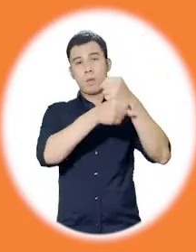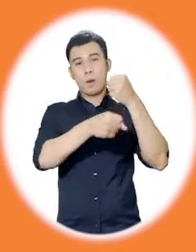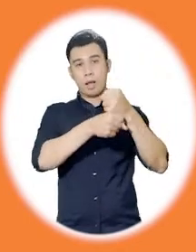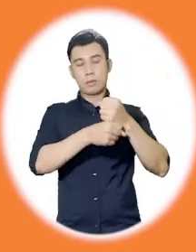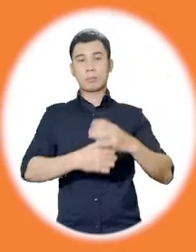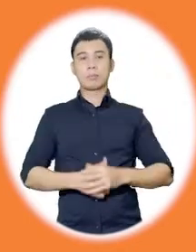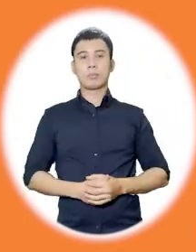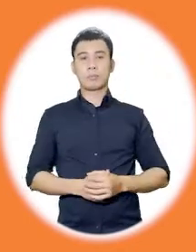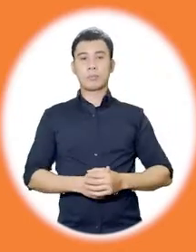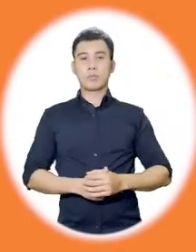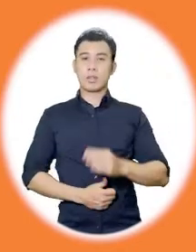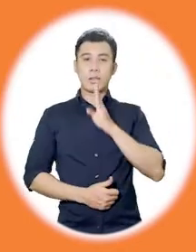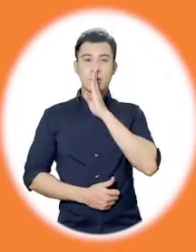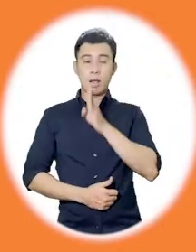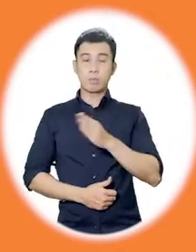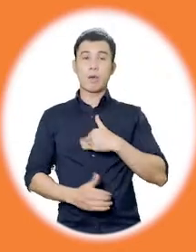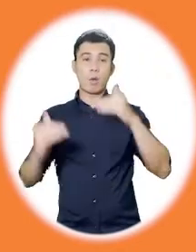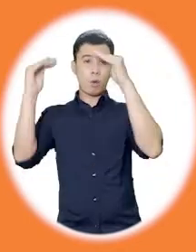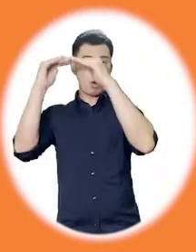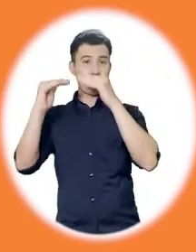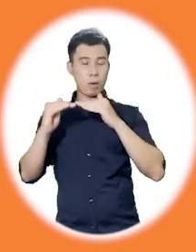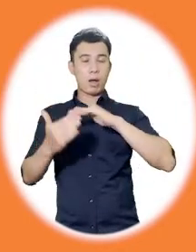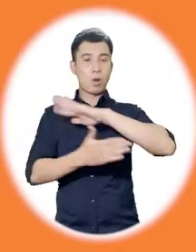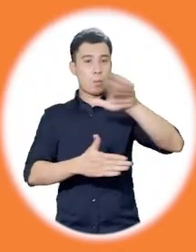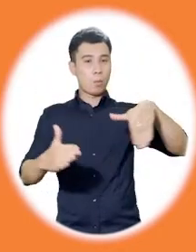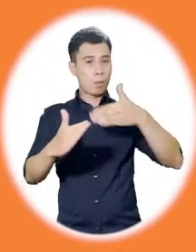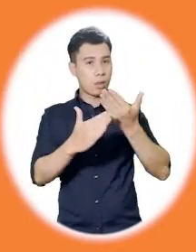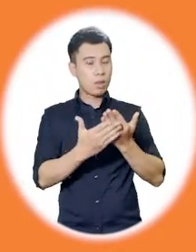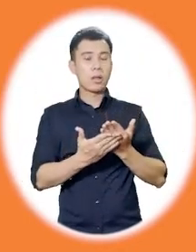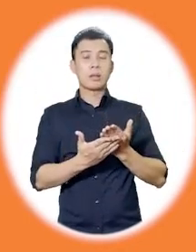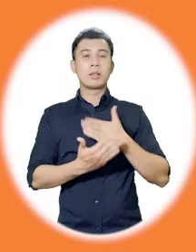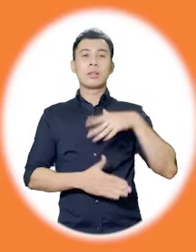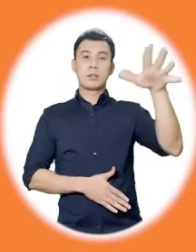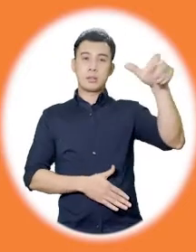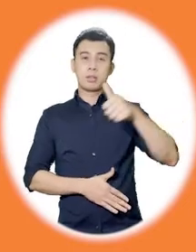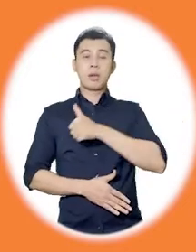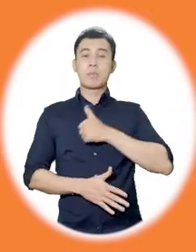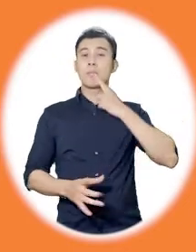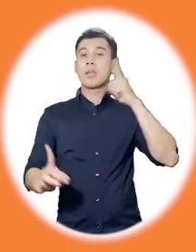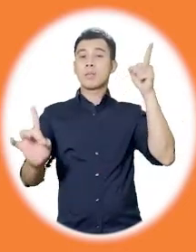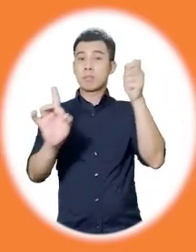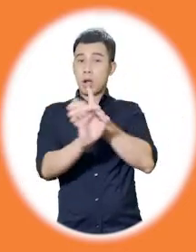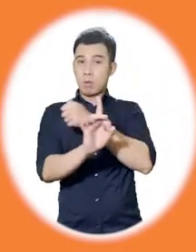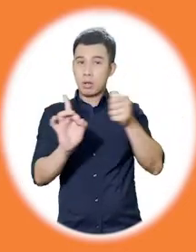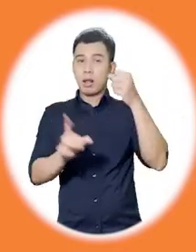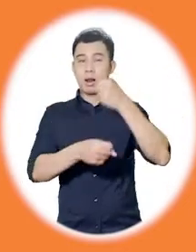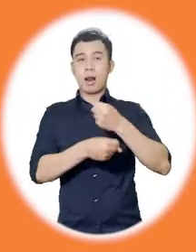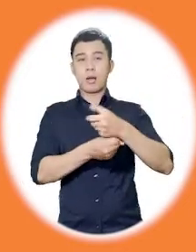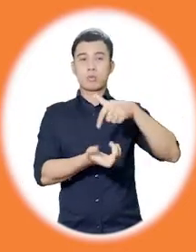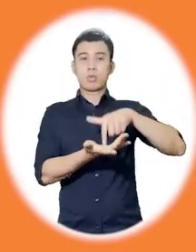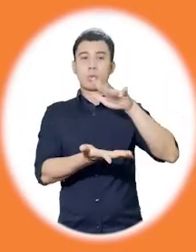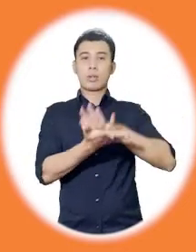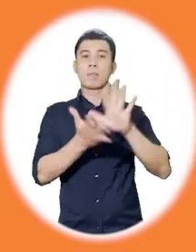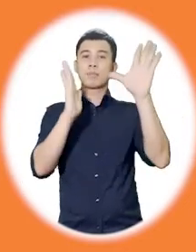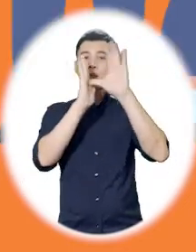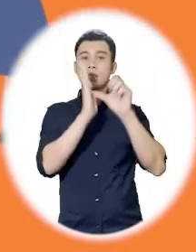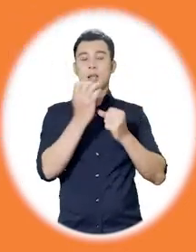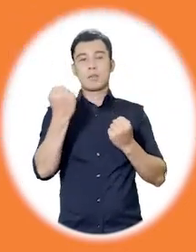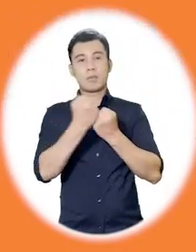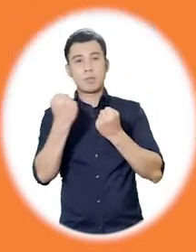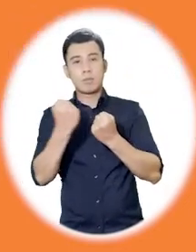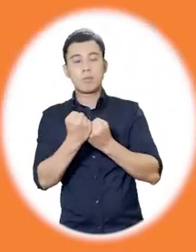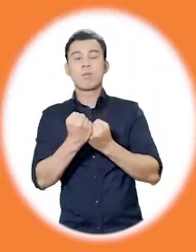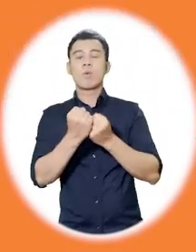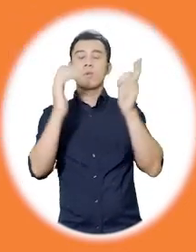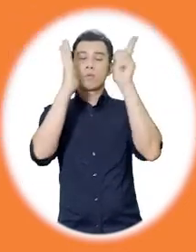ý nghĩa quyết định trong việc hướng dẫn điều phối và quản trị điều phối. Nhằm đảm bảo tính công bằng, toàn diện và lấy người bị bạo lực làm trung tâm, các luật